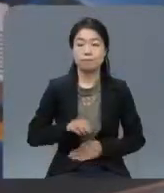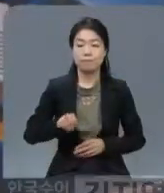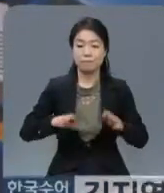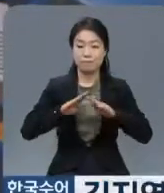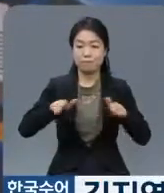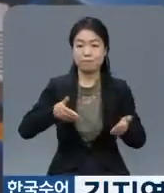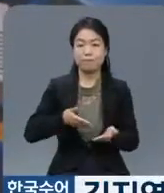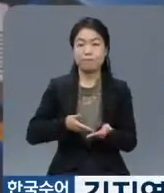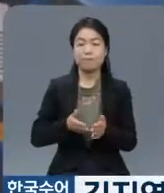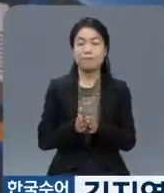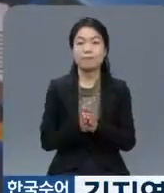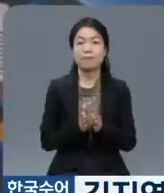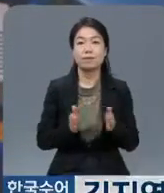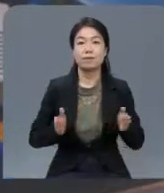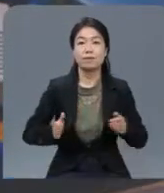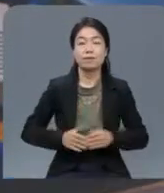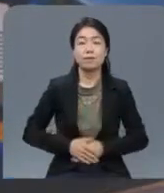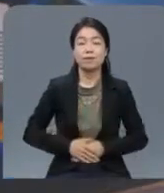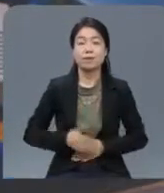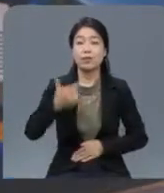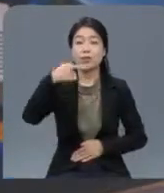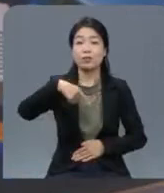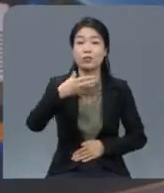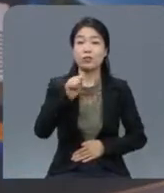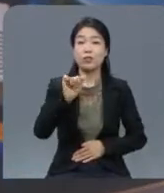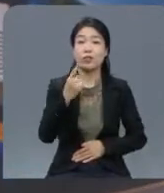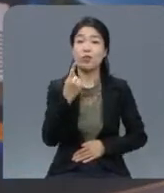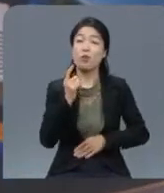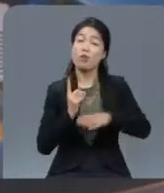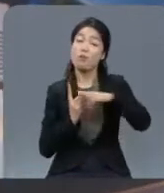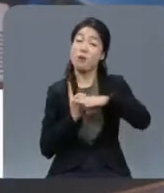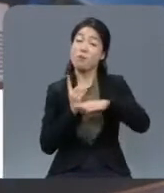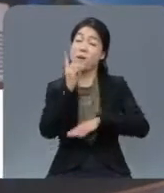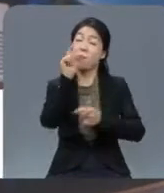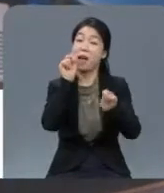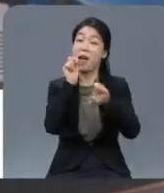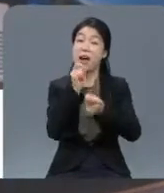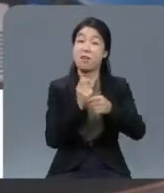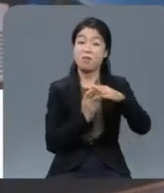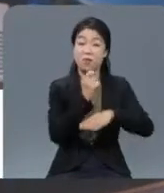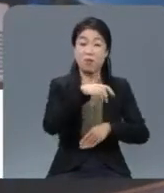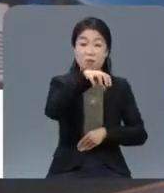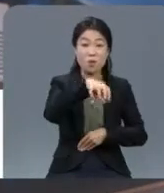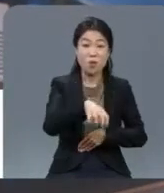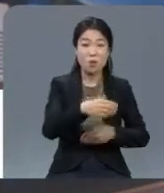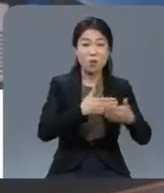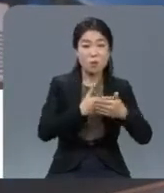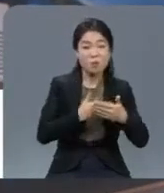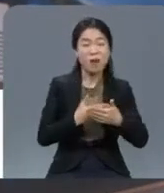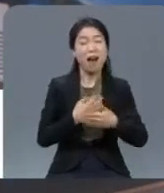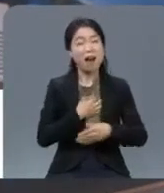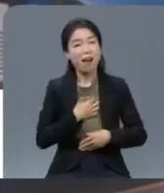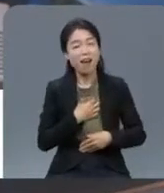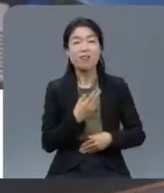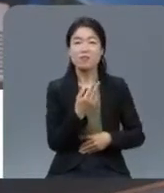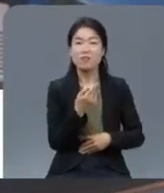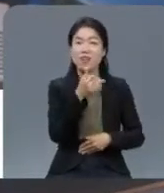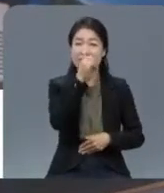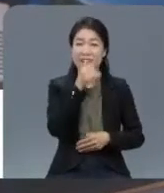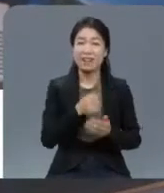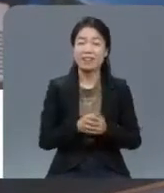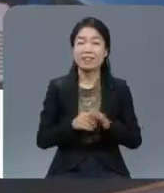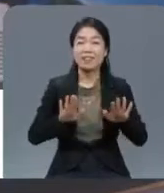계속해서 광주 전남권이었습니다. 누리호 발사를 앞둔 고흥은 지금 긴장과 설렘이 교차하고 있습니다.